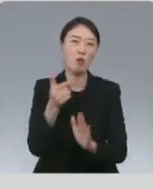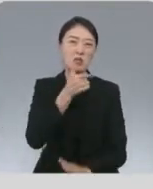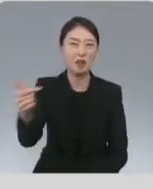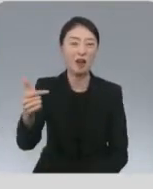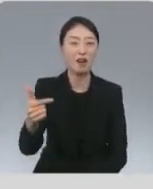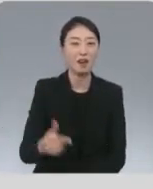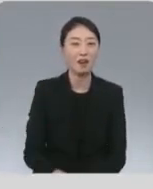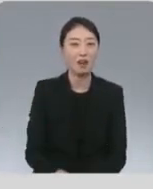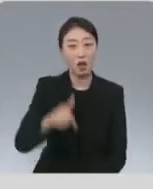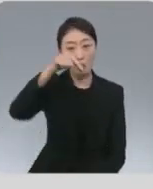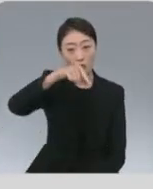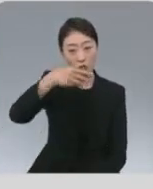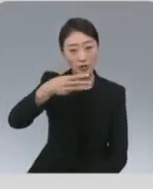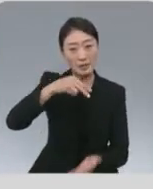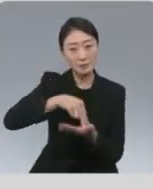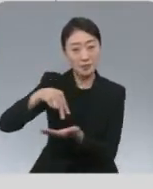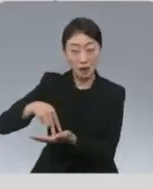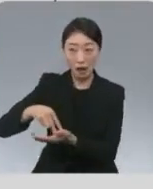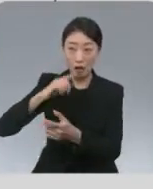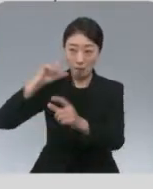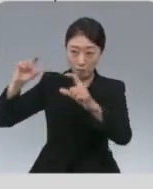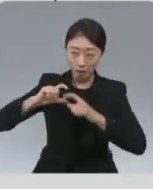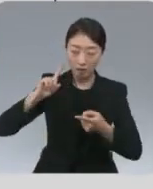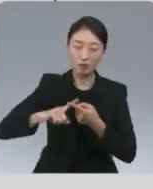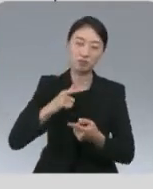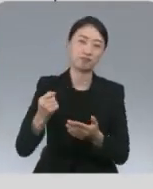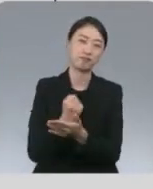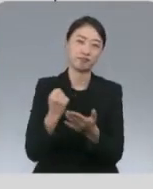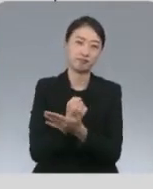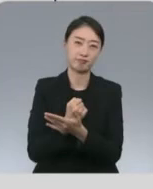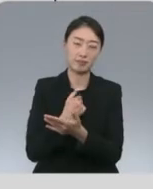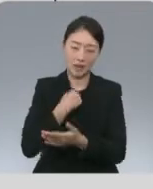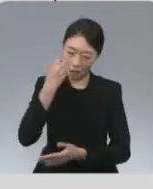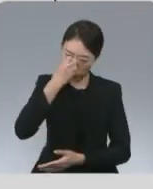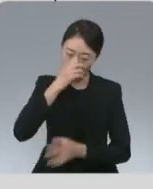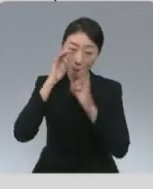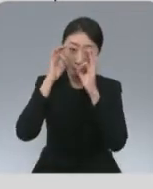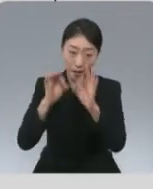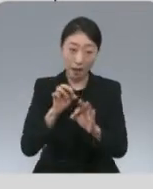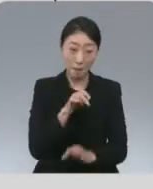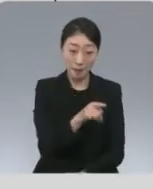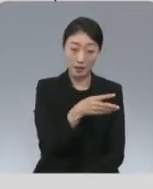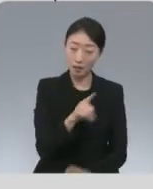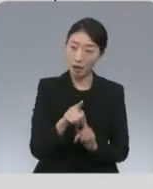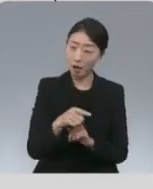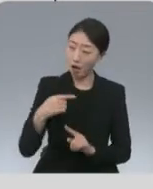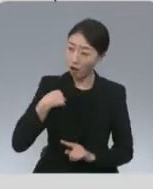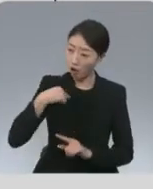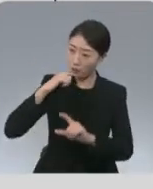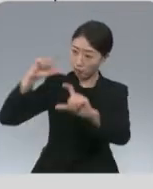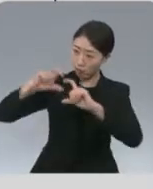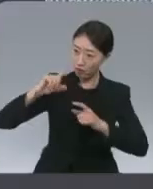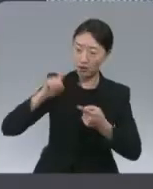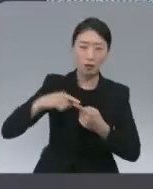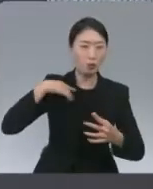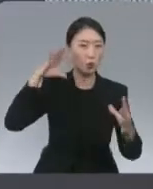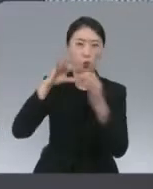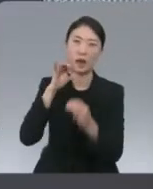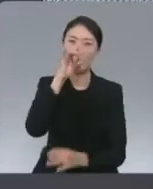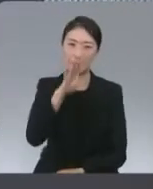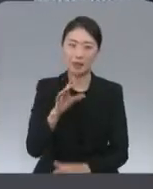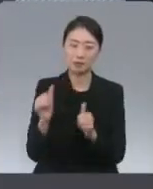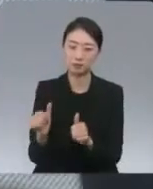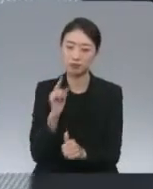đồng thời là mức phạt cao nhất trong các vi phạm luật bảo vệ thông tin cá nhân phía google bày tỏ lấy làm tiếc về quyết định này